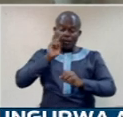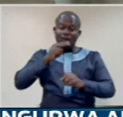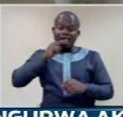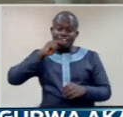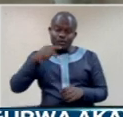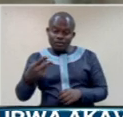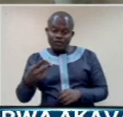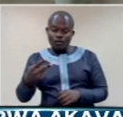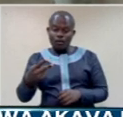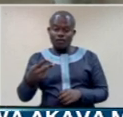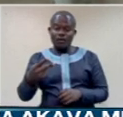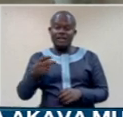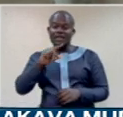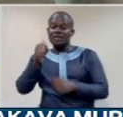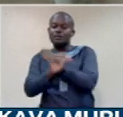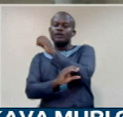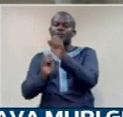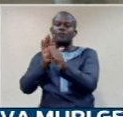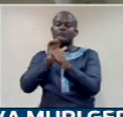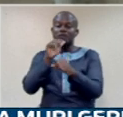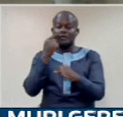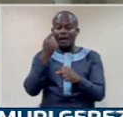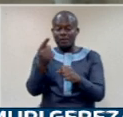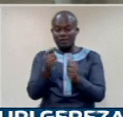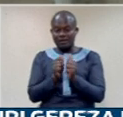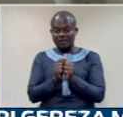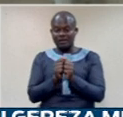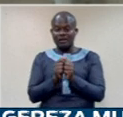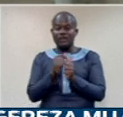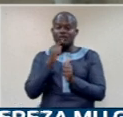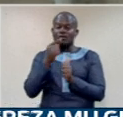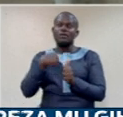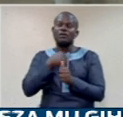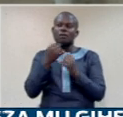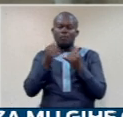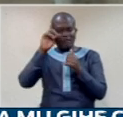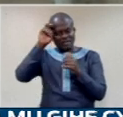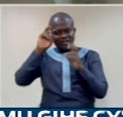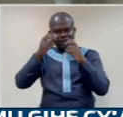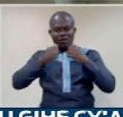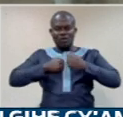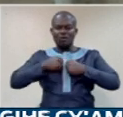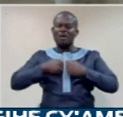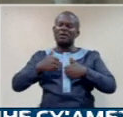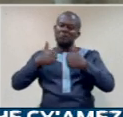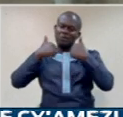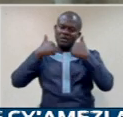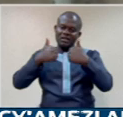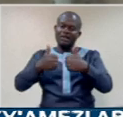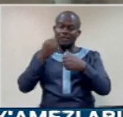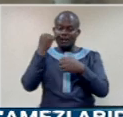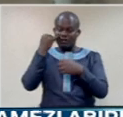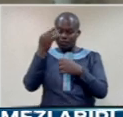ibisubizo ibindi bihugu byinshi bitarabibona numva rero u Rwanda ruri heza nubwo